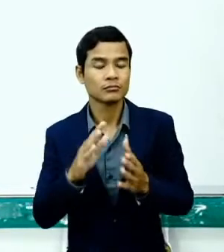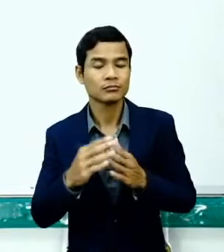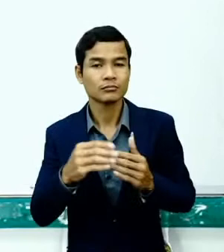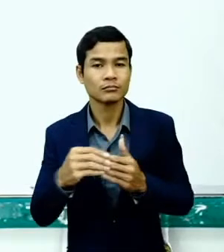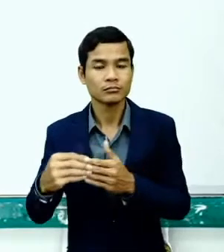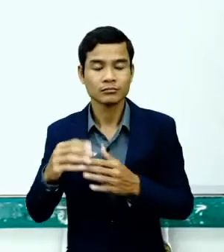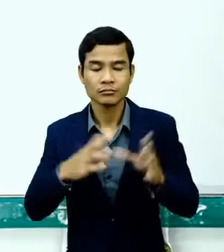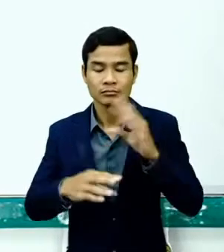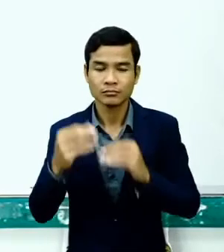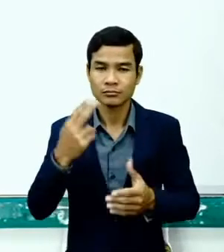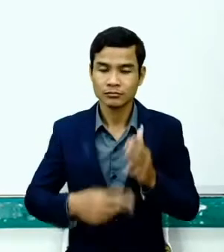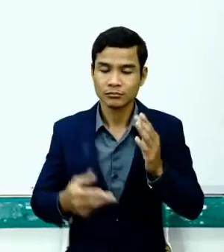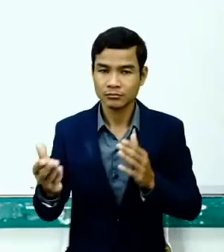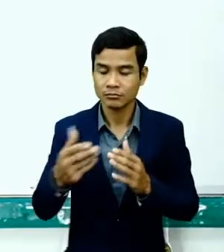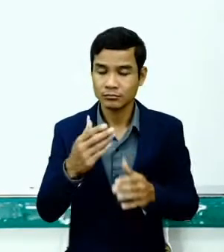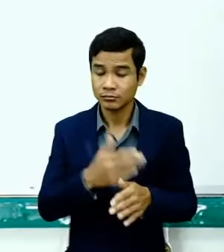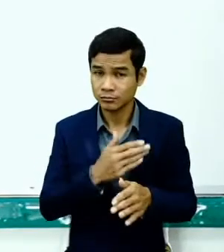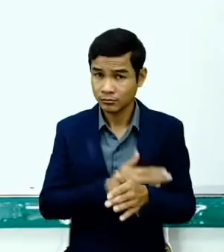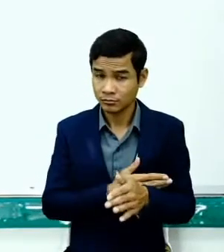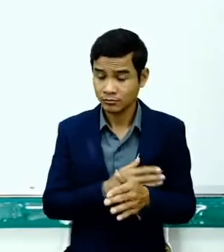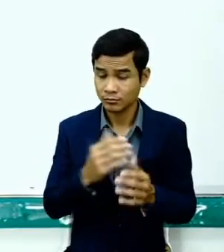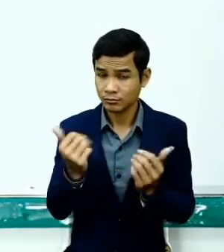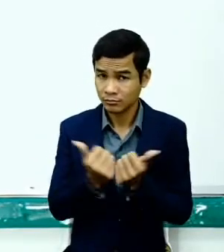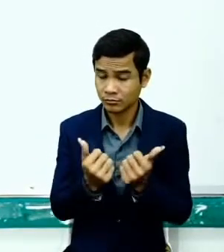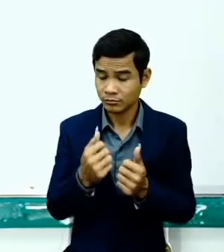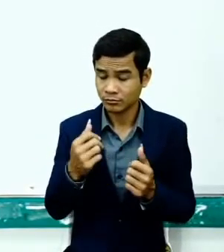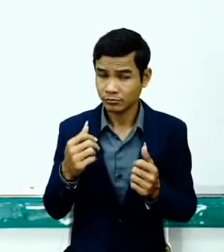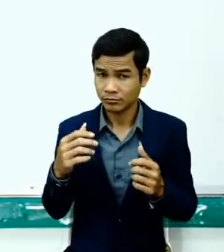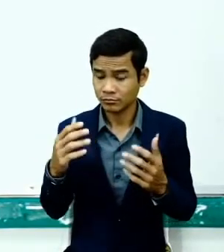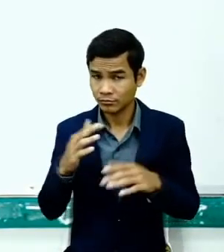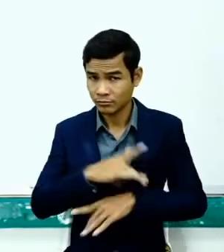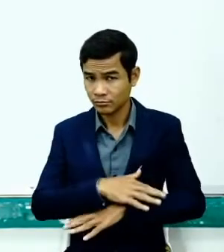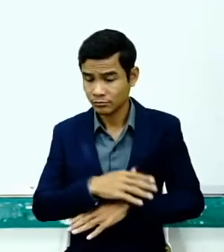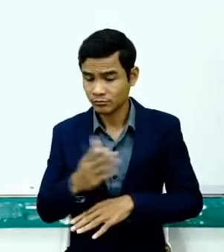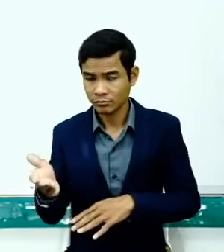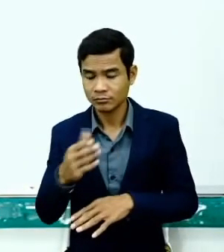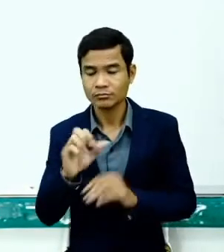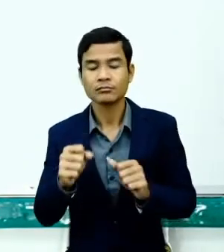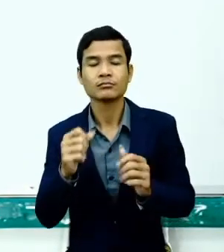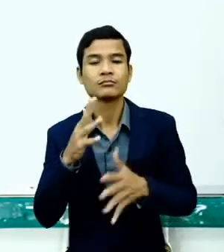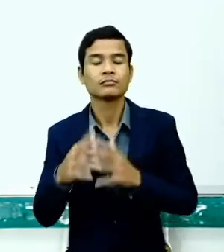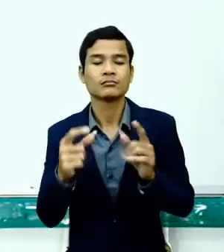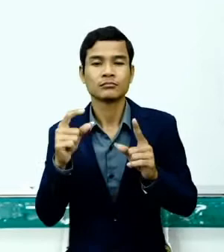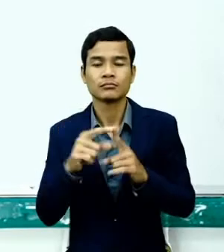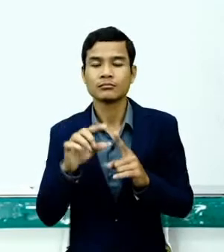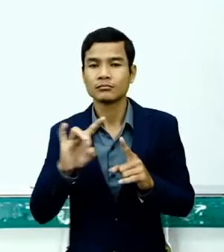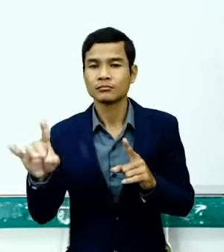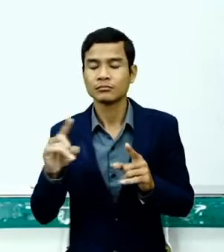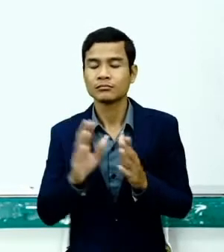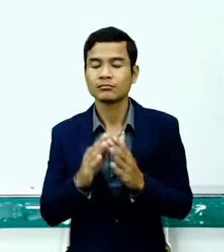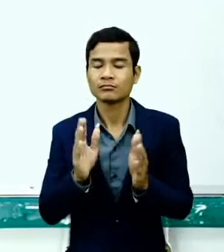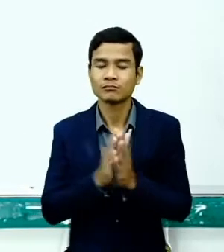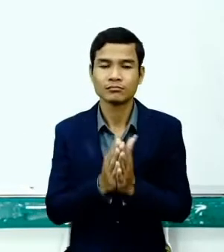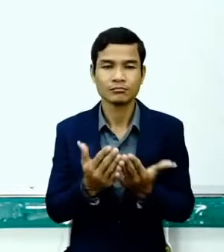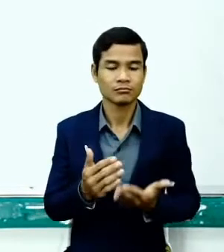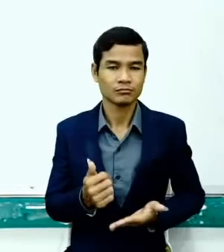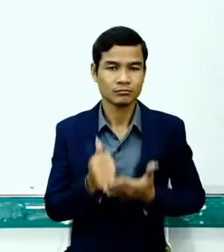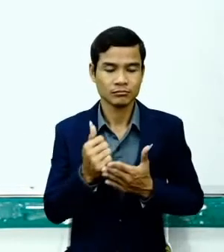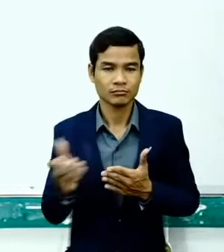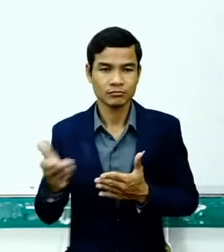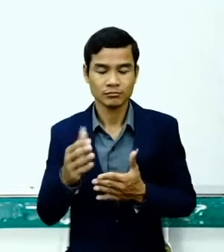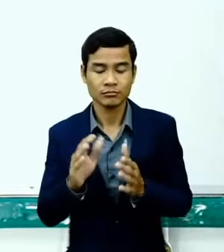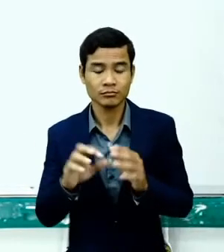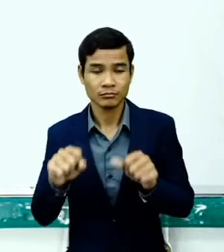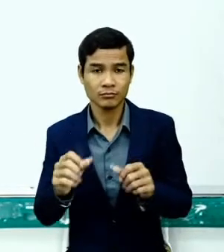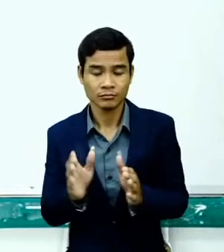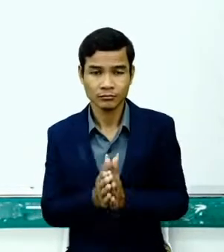ក្សាដល់ណាមិញកូនឆ្លើយប្រាប់អ្នកគ្រូមើលចាគឺការអានជៀងនៅក្នុងសិភៅជំនួយចាគឺអានជៀ